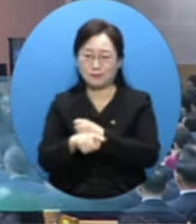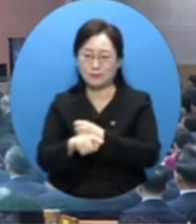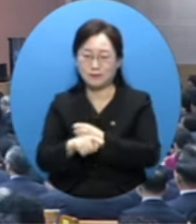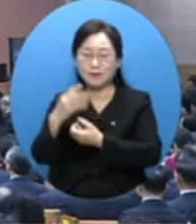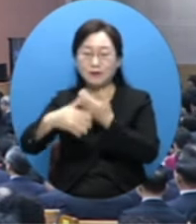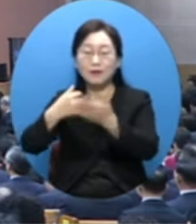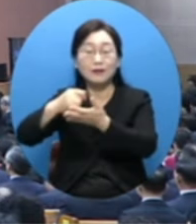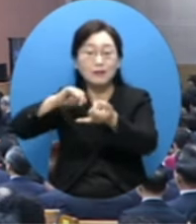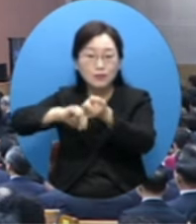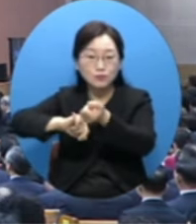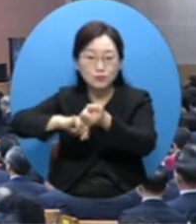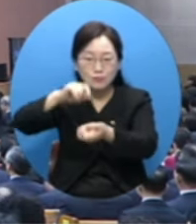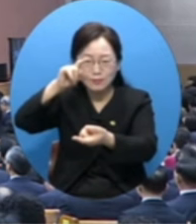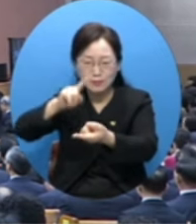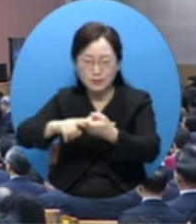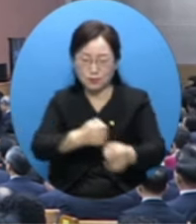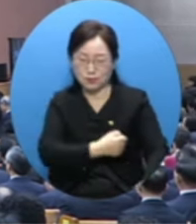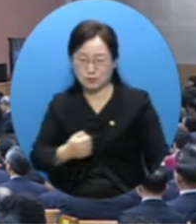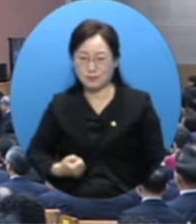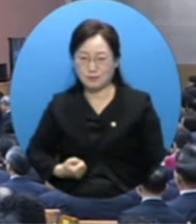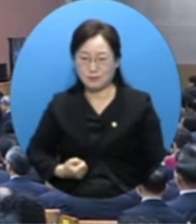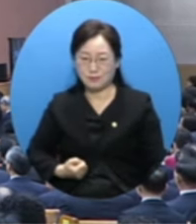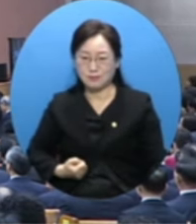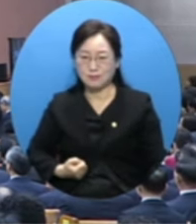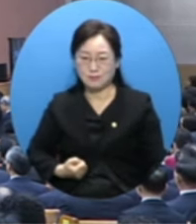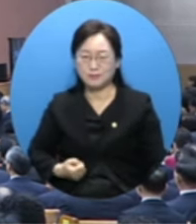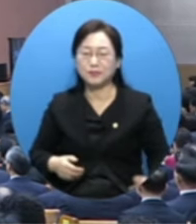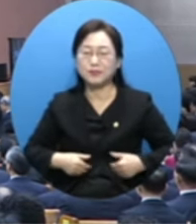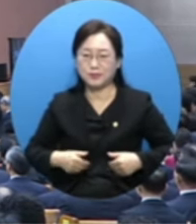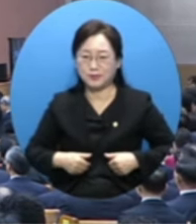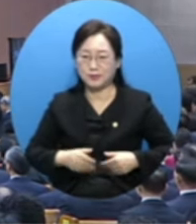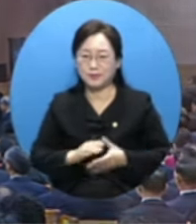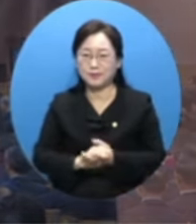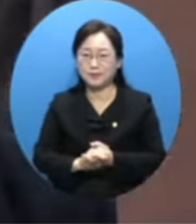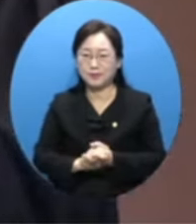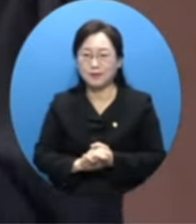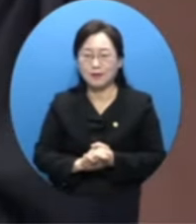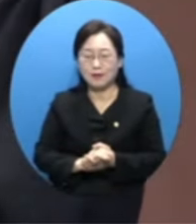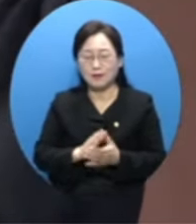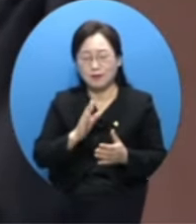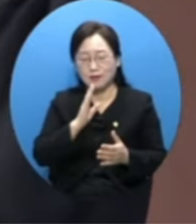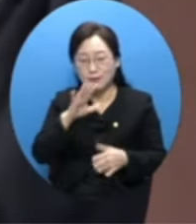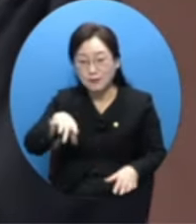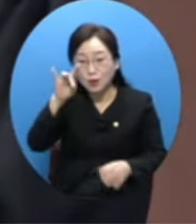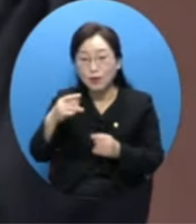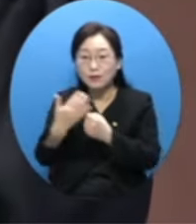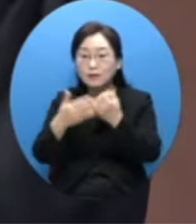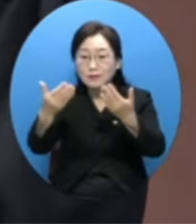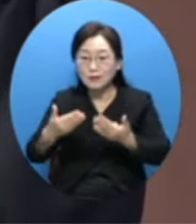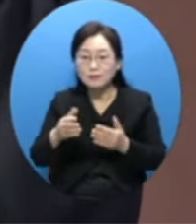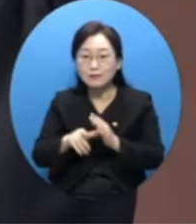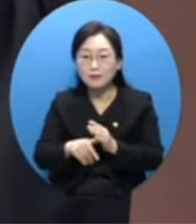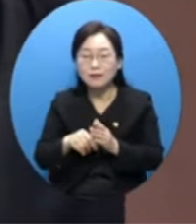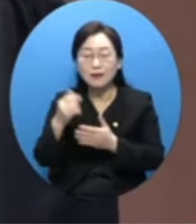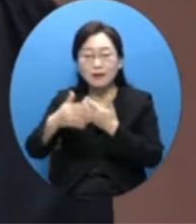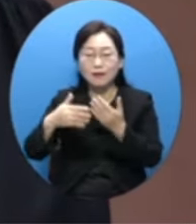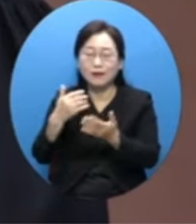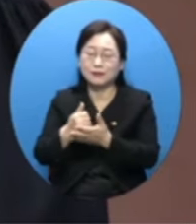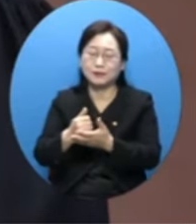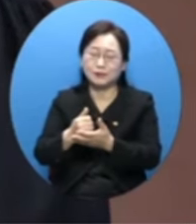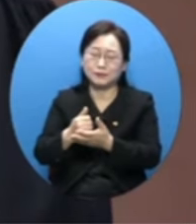대한 헌신이 따라야 되는 것입니다. 우리가 처음 은혜 받을 때 하나님의